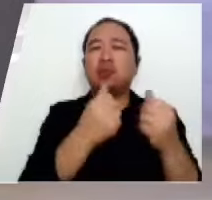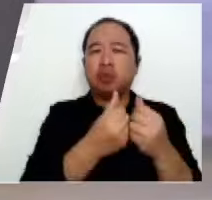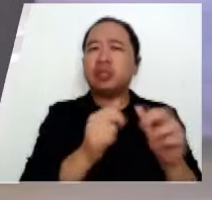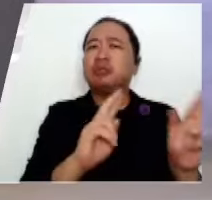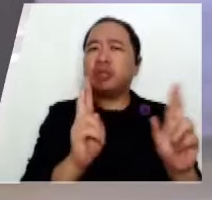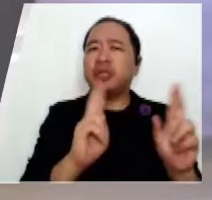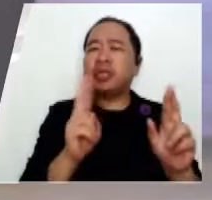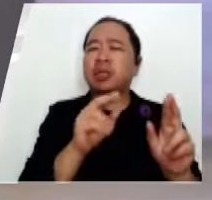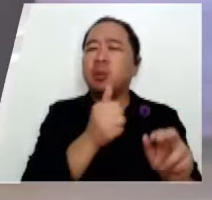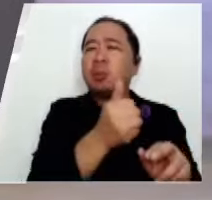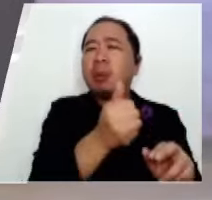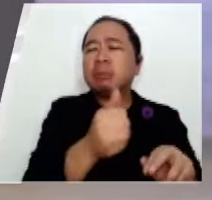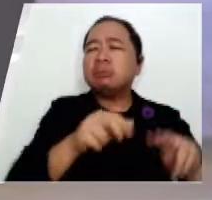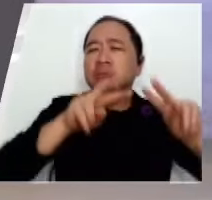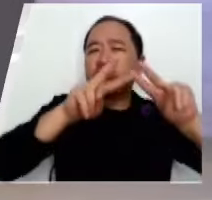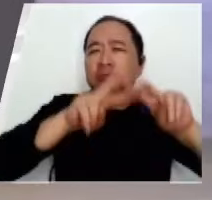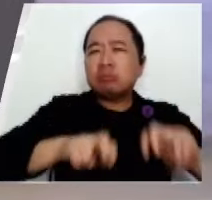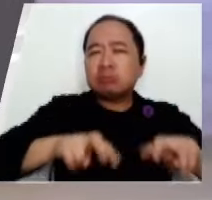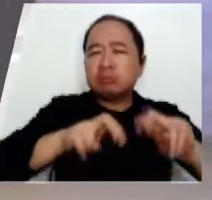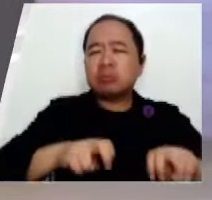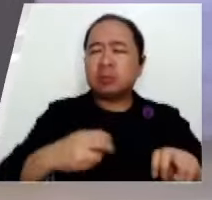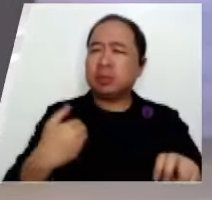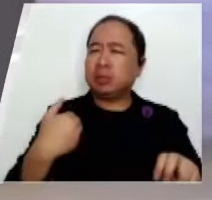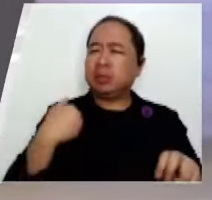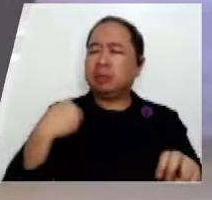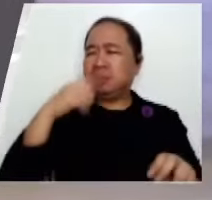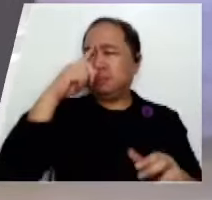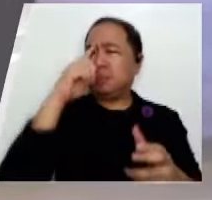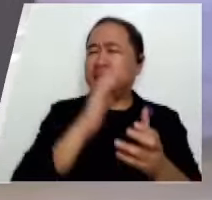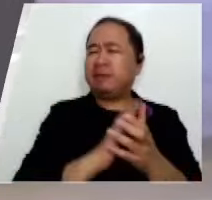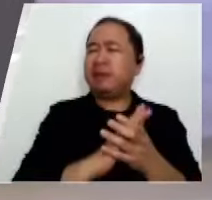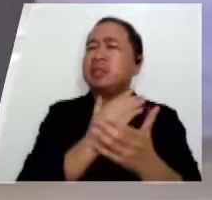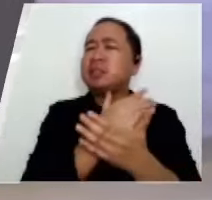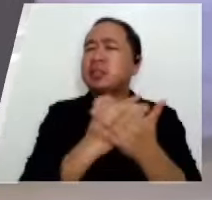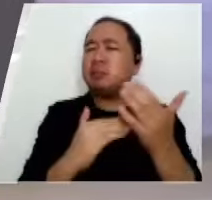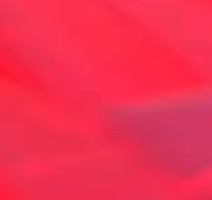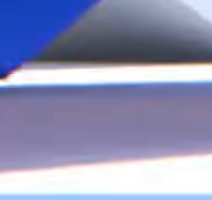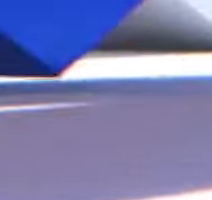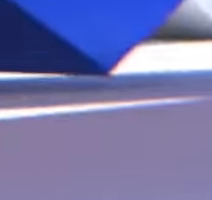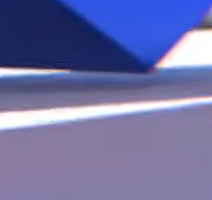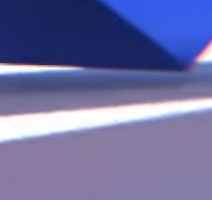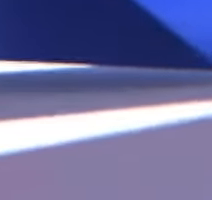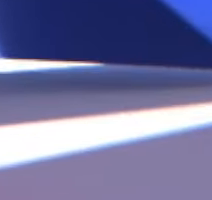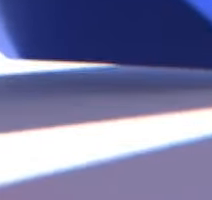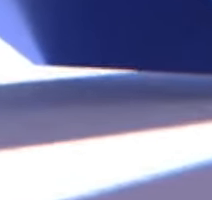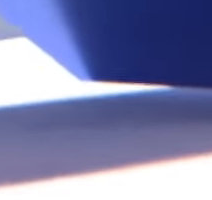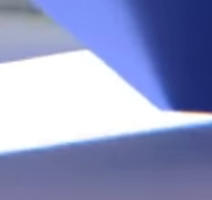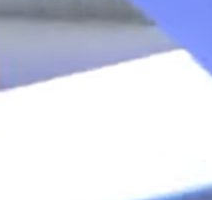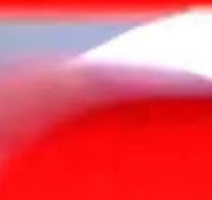may mga kabaro silang sangkot sa krimen. Nakatutok si Maki Pulido.